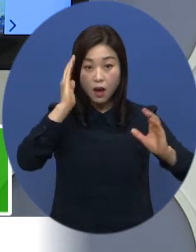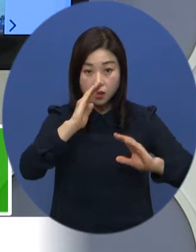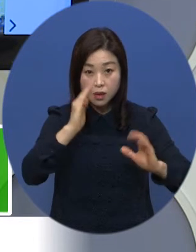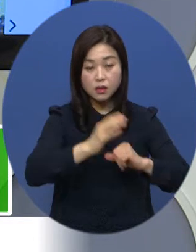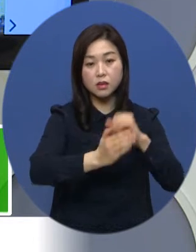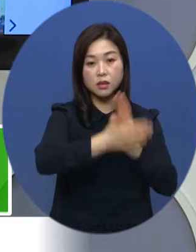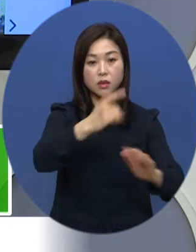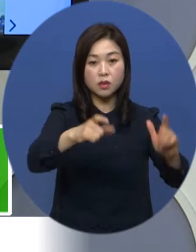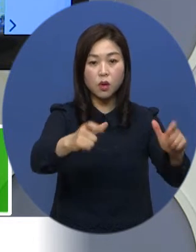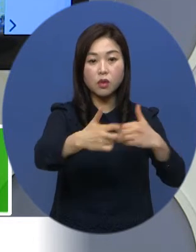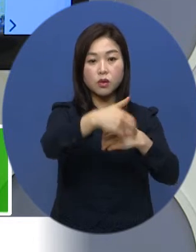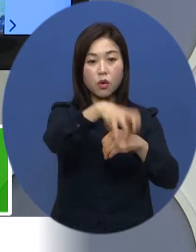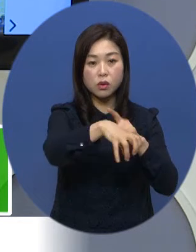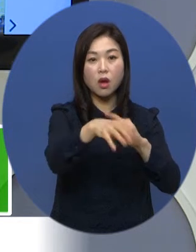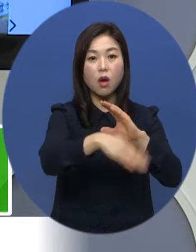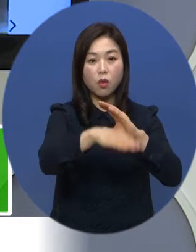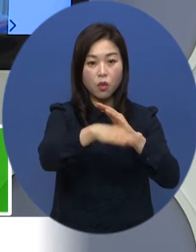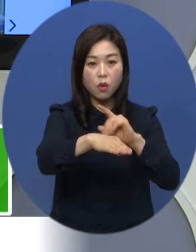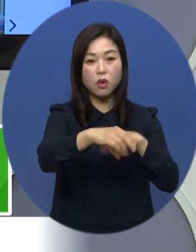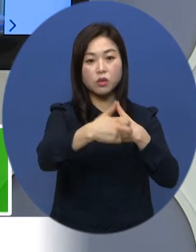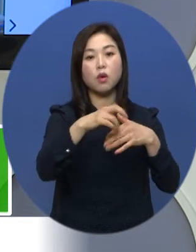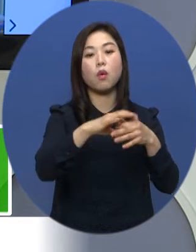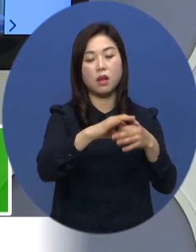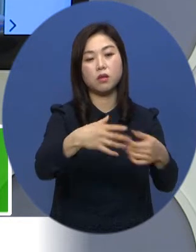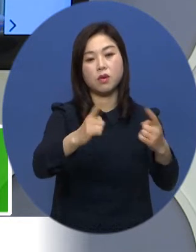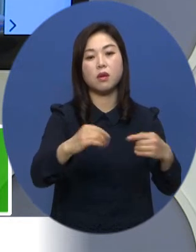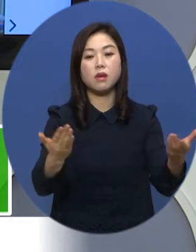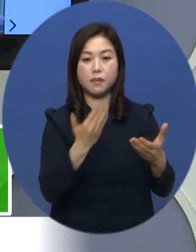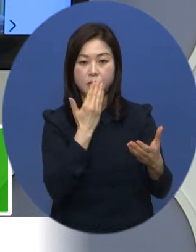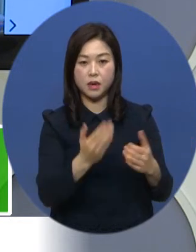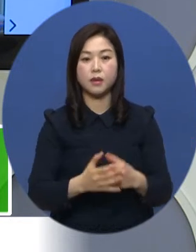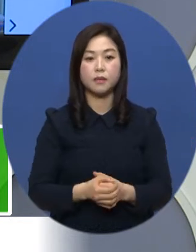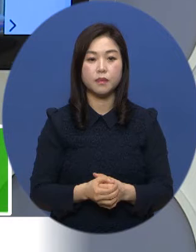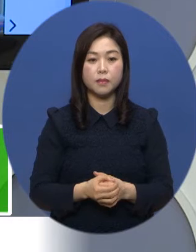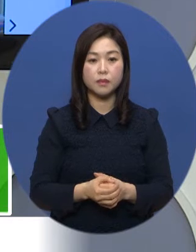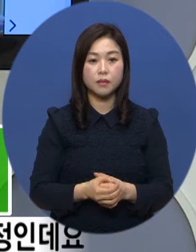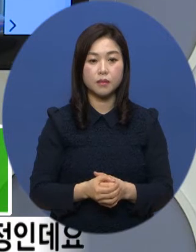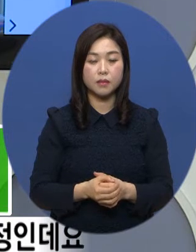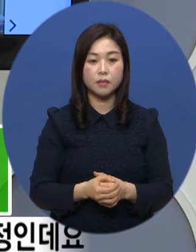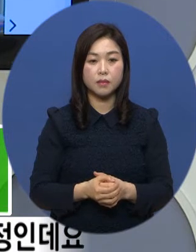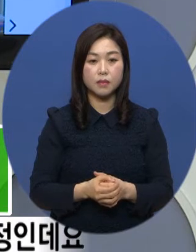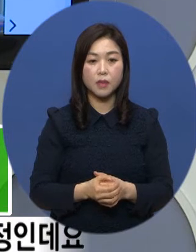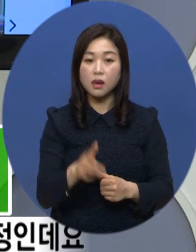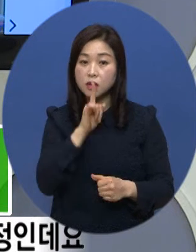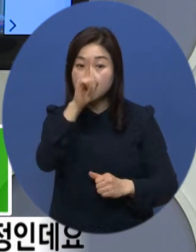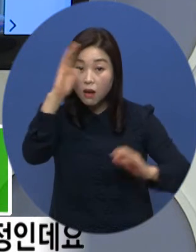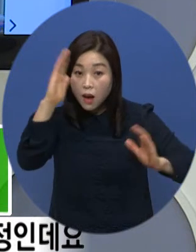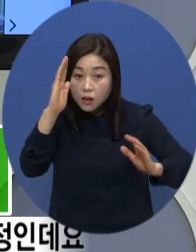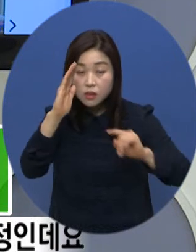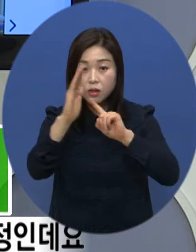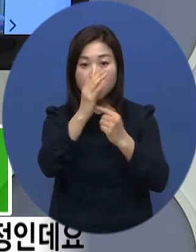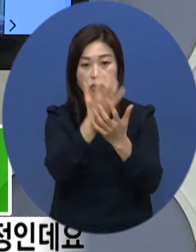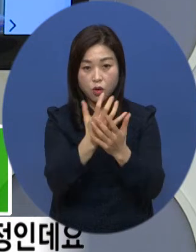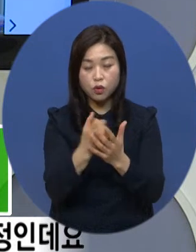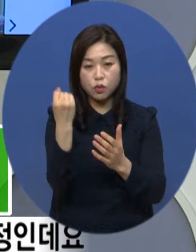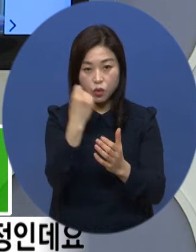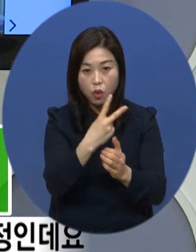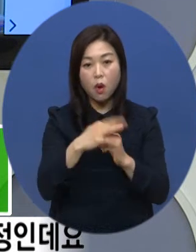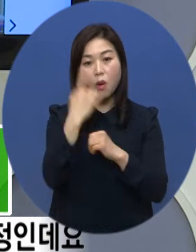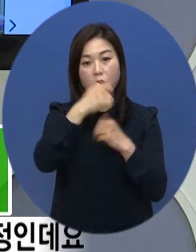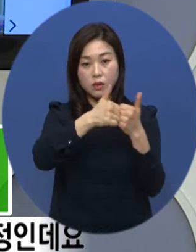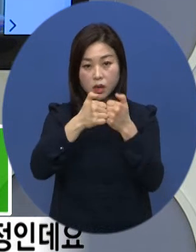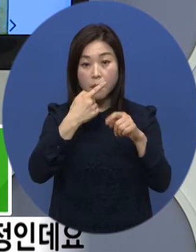등 공공 보건 의료 분야에서 근무 하도록 할 수 있습니다 지원한 학생에 대해 서류와 면접 평가를